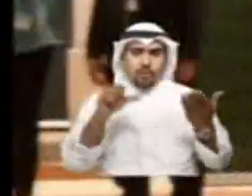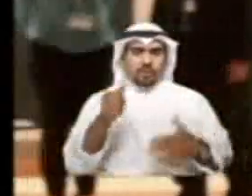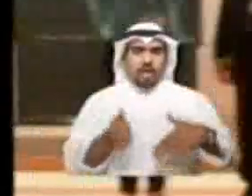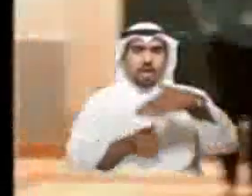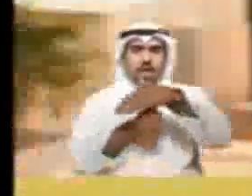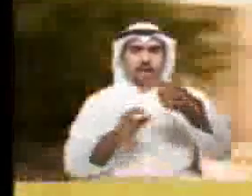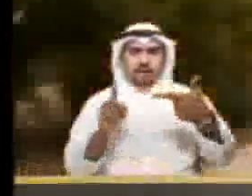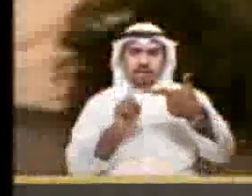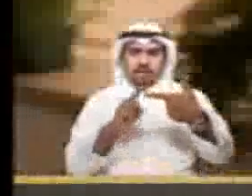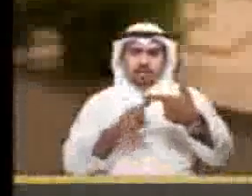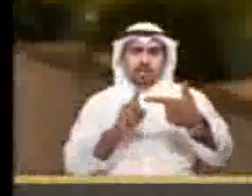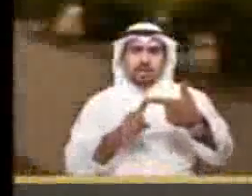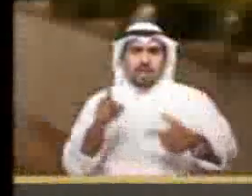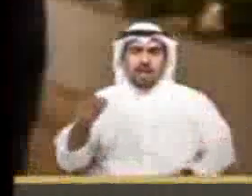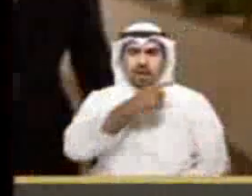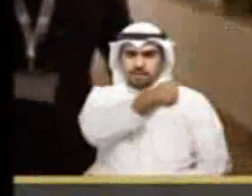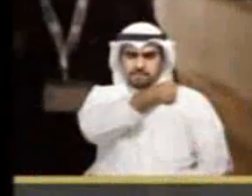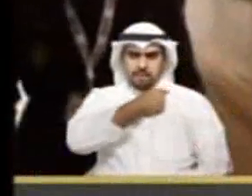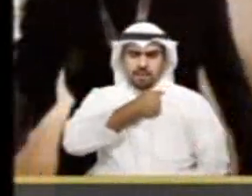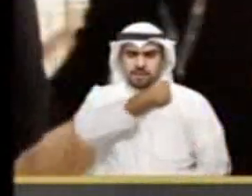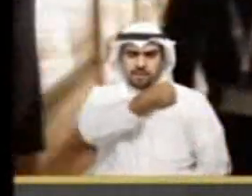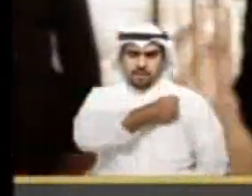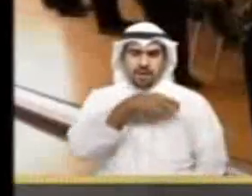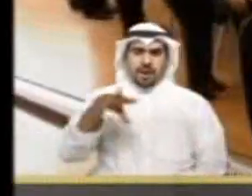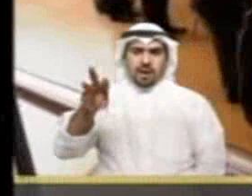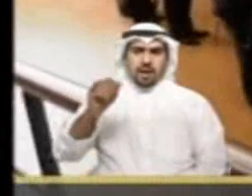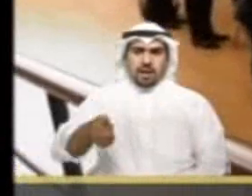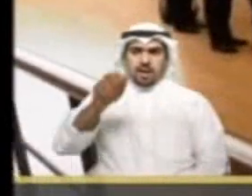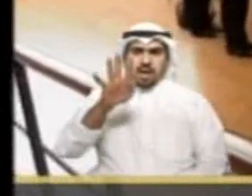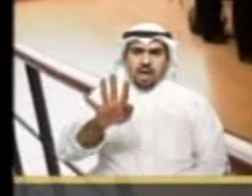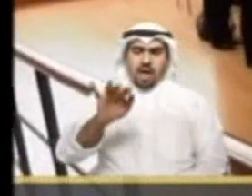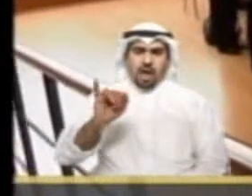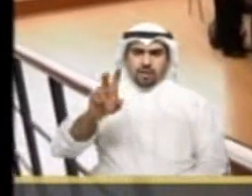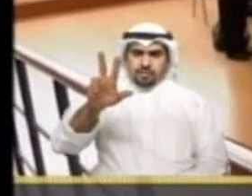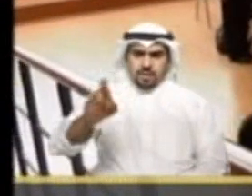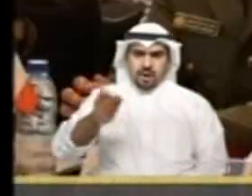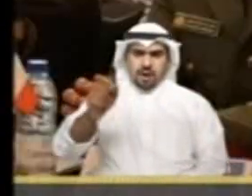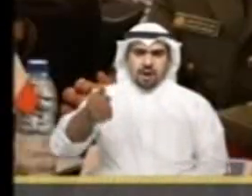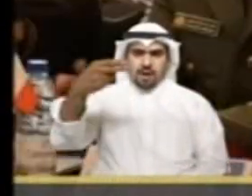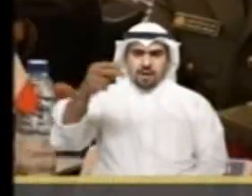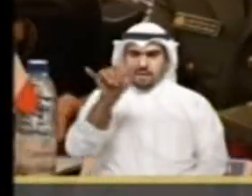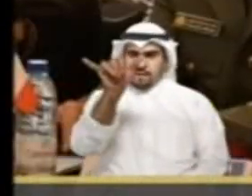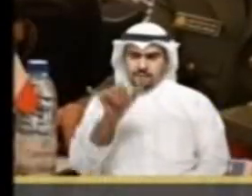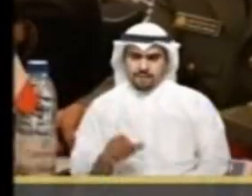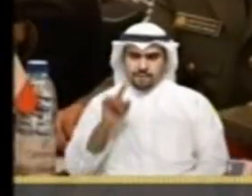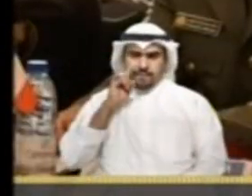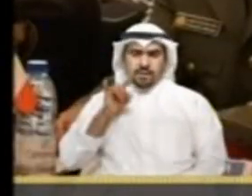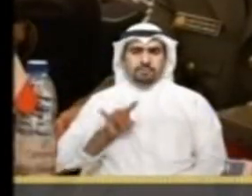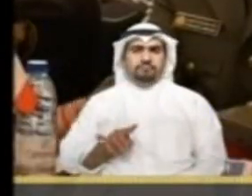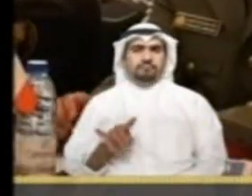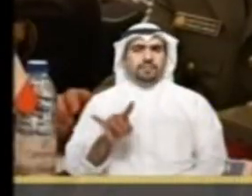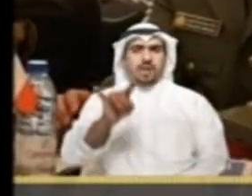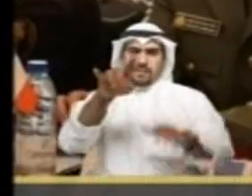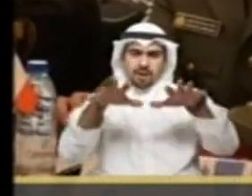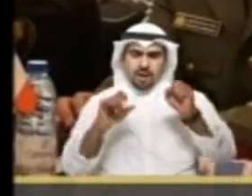الحرس الوطني الفريق ركن مهندس هاشم عبد الرزاق الرفاعي بزيارة رسمية إلى جمهورية البرتغال